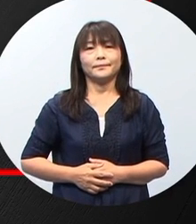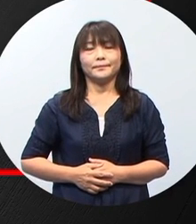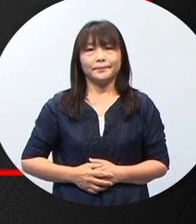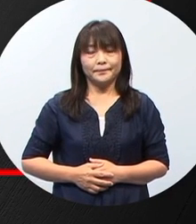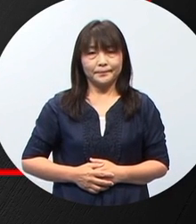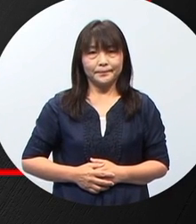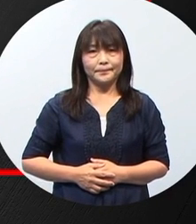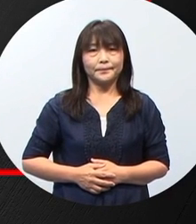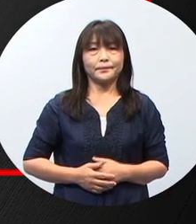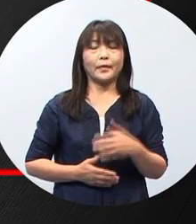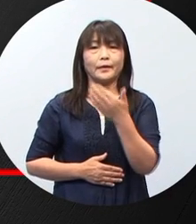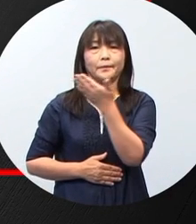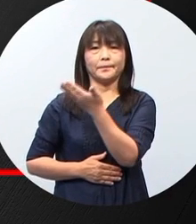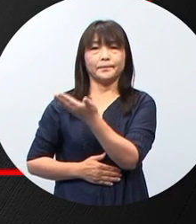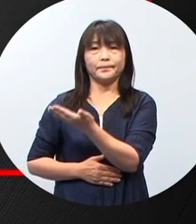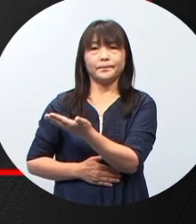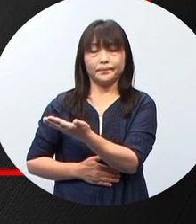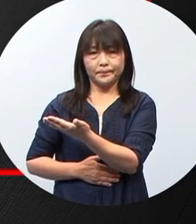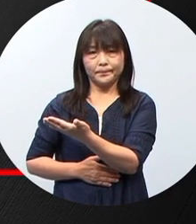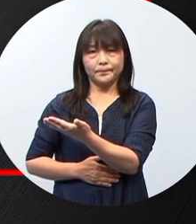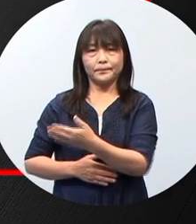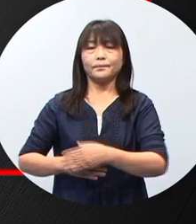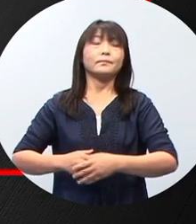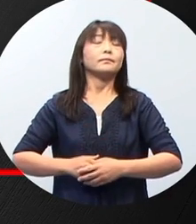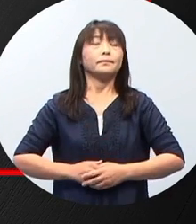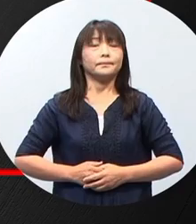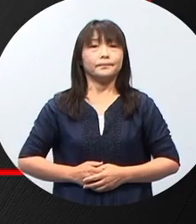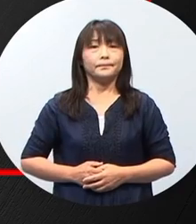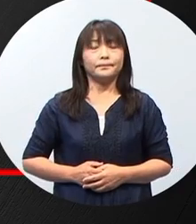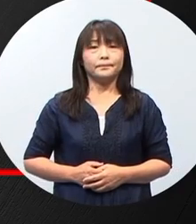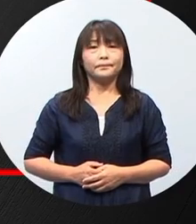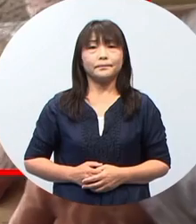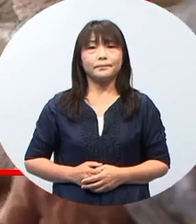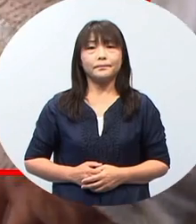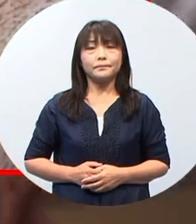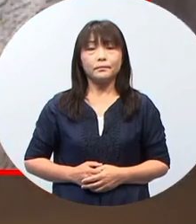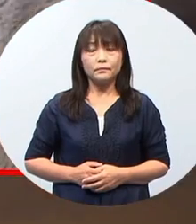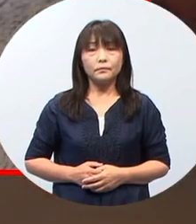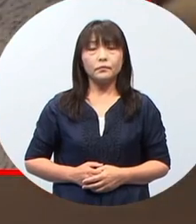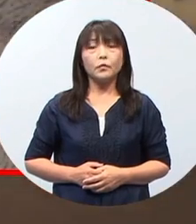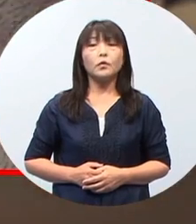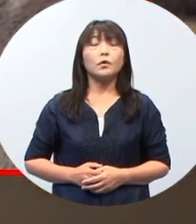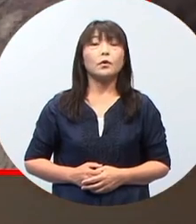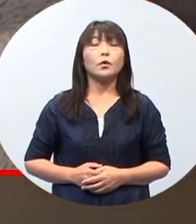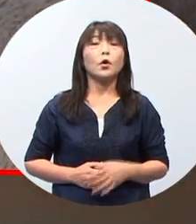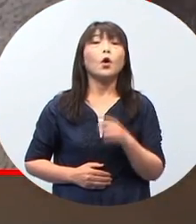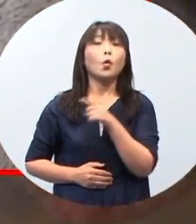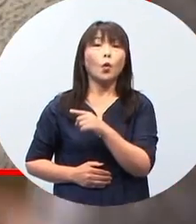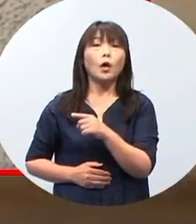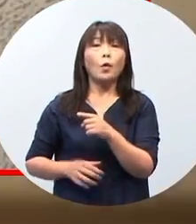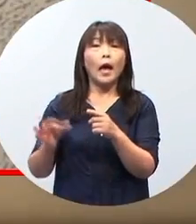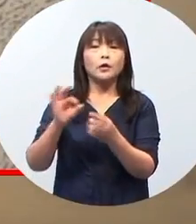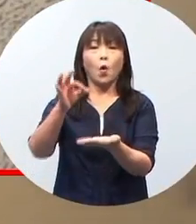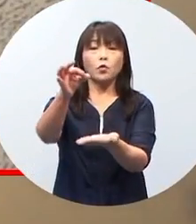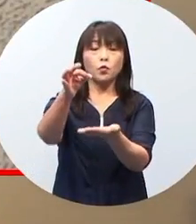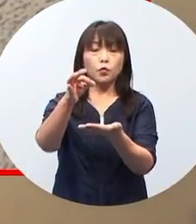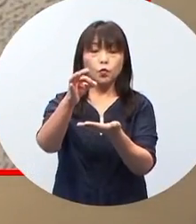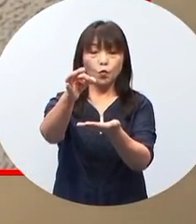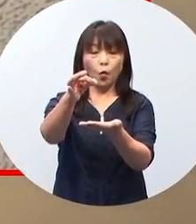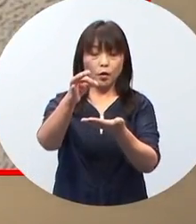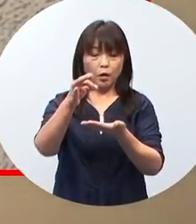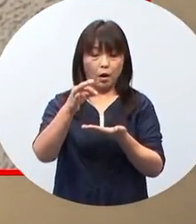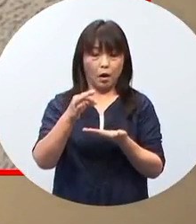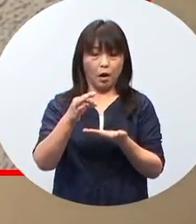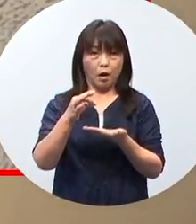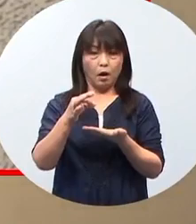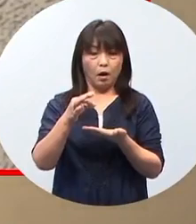そして次にご紹介するのが送り付け商法。これは商品の購入の申し込みをしていない